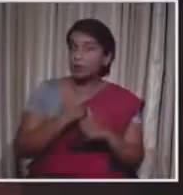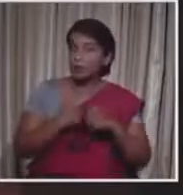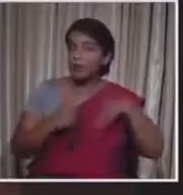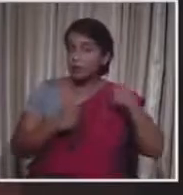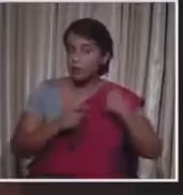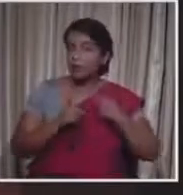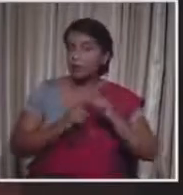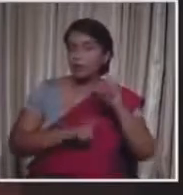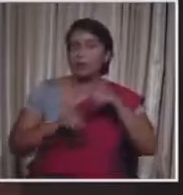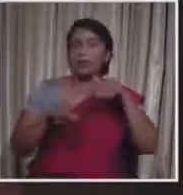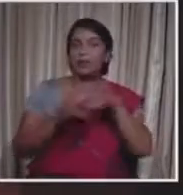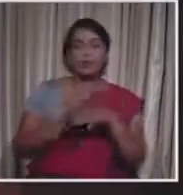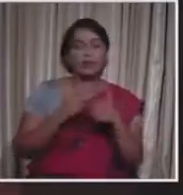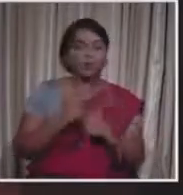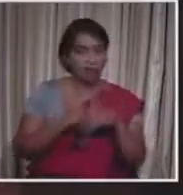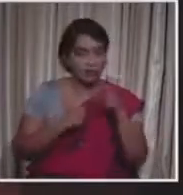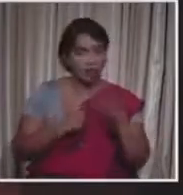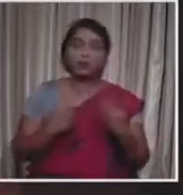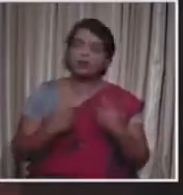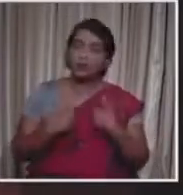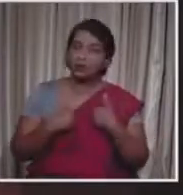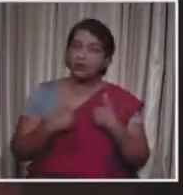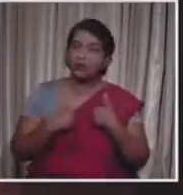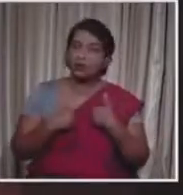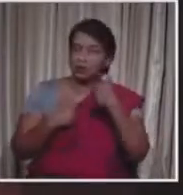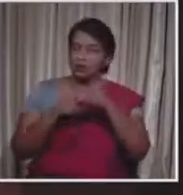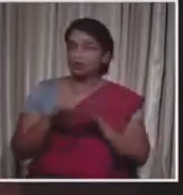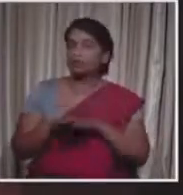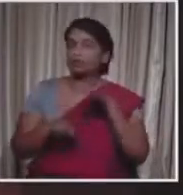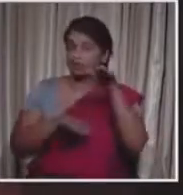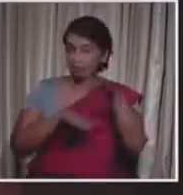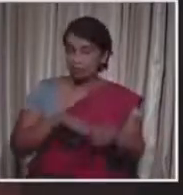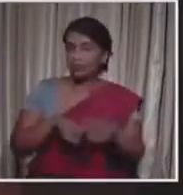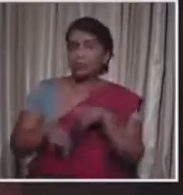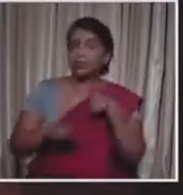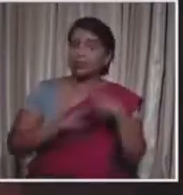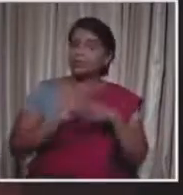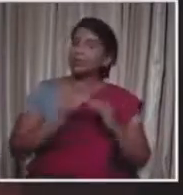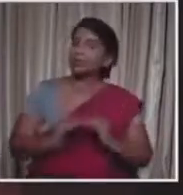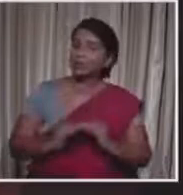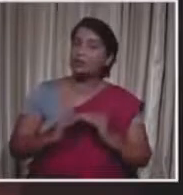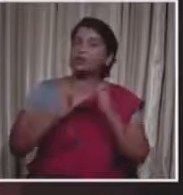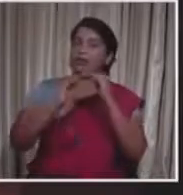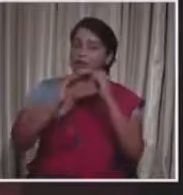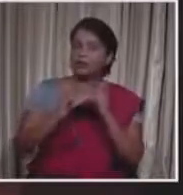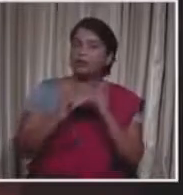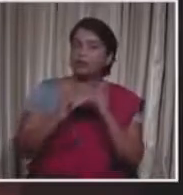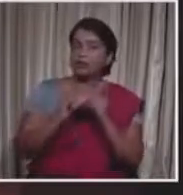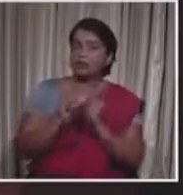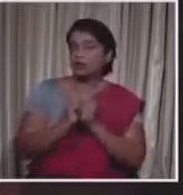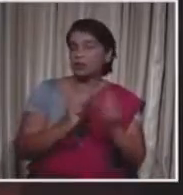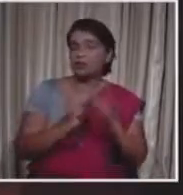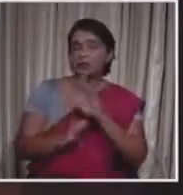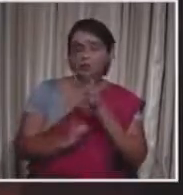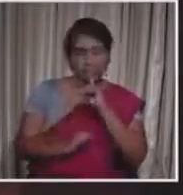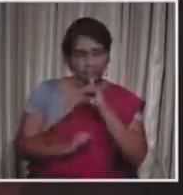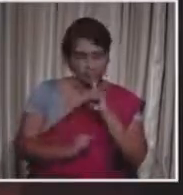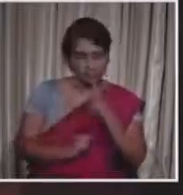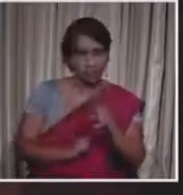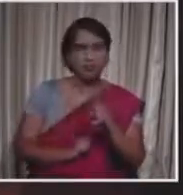සභාව බවට පත් කරලා අපි තකුණු පාය පෙරට තබලා මේ රට ගොඩ ගන්න වැඩසටහනට අවතීර්ණ වෙමුයි කියමින්